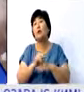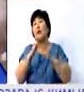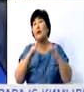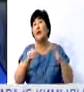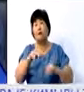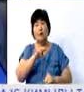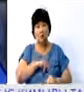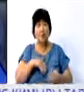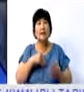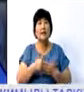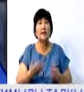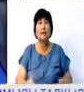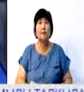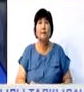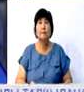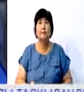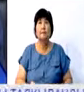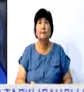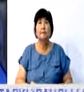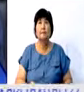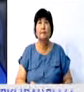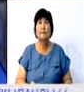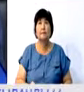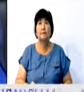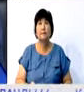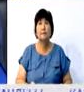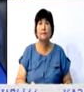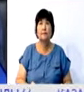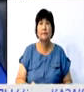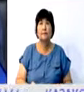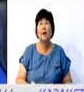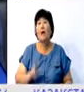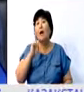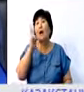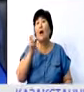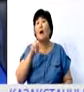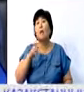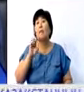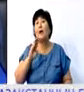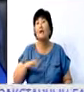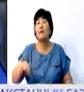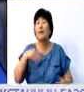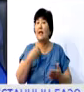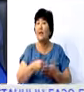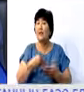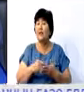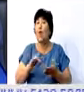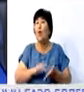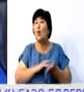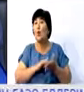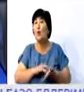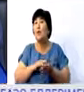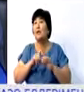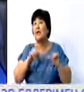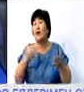жұмыс істейді. Камбаш является привлекательным объектом для инвестиций, для туризма. Камбаш аймағымыздың инвестициялық туристік нысаны